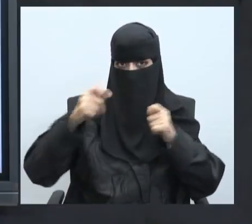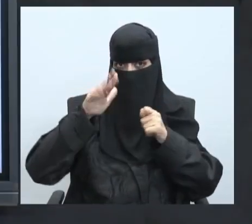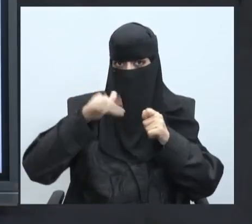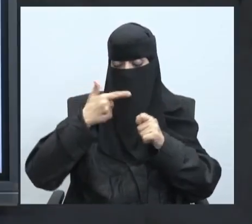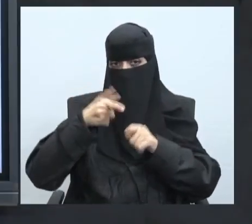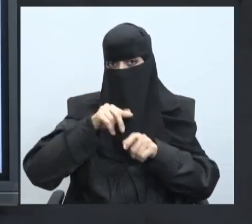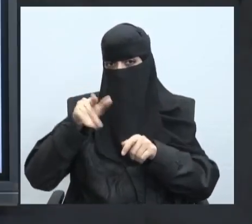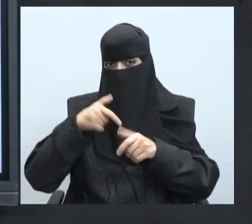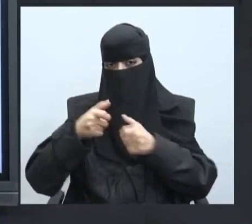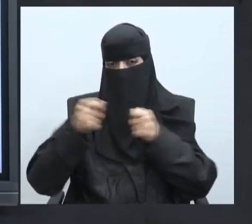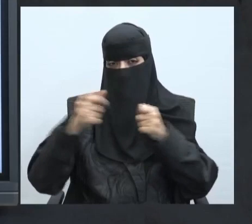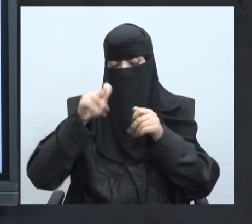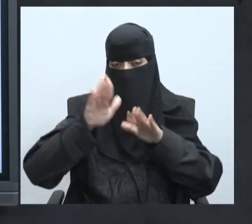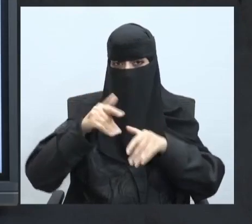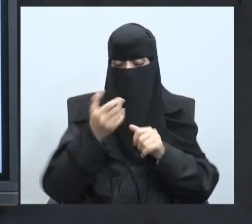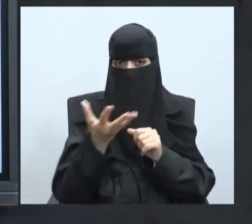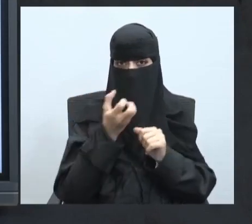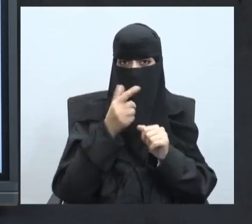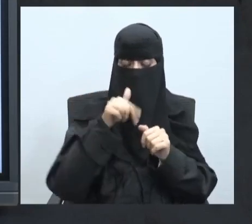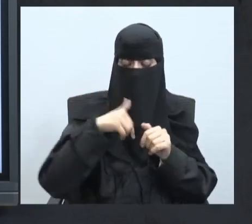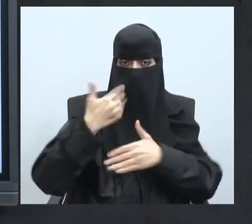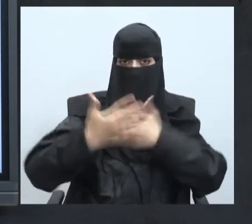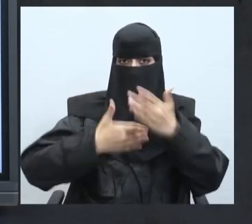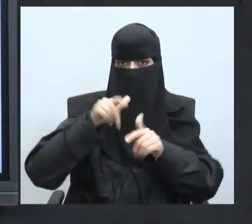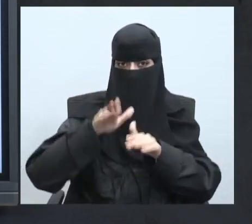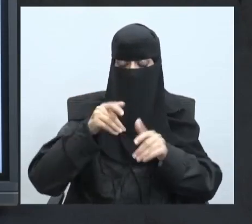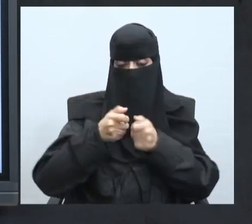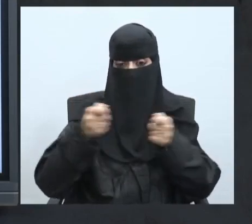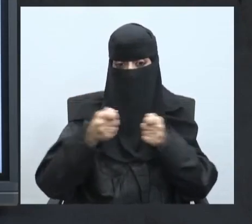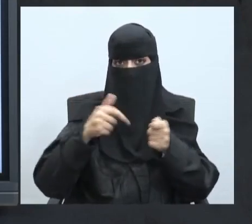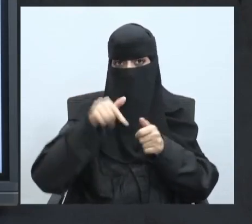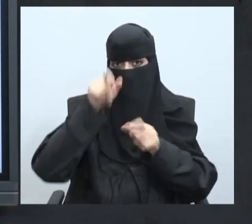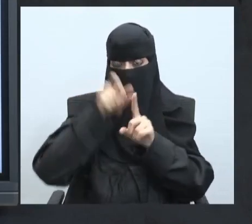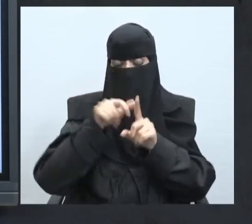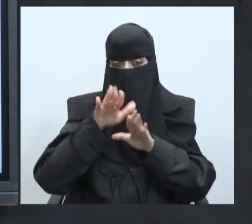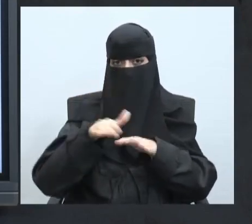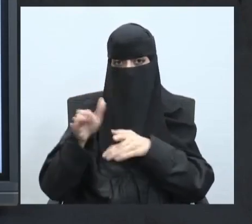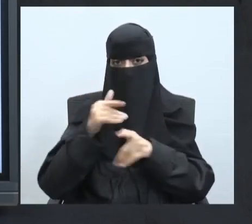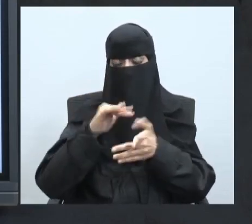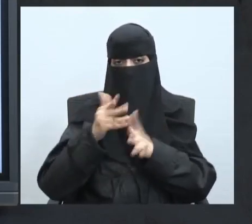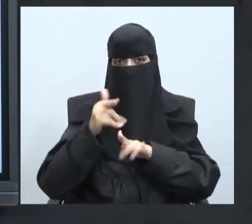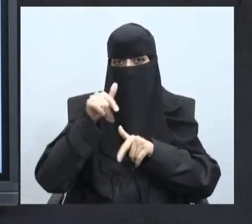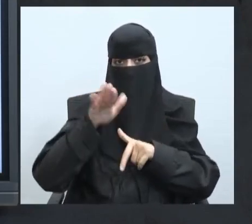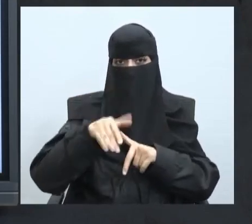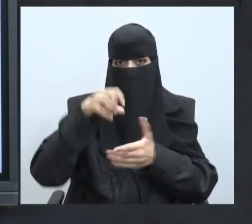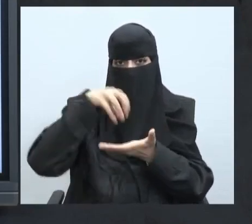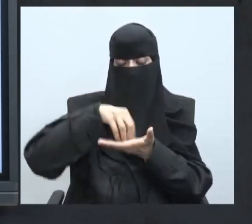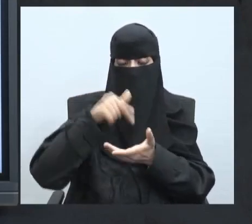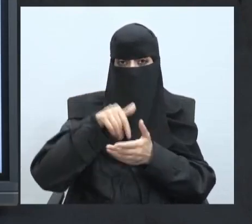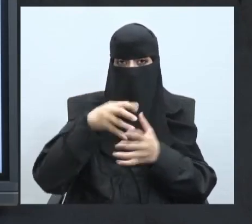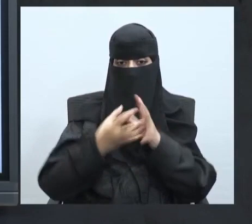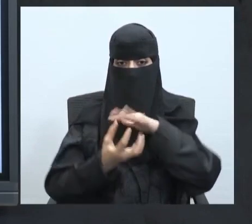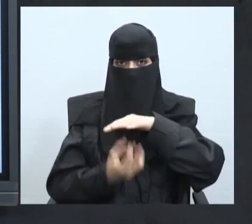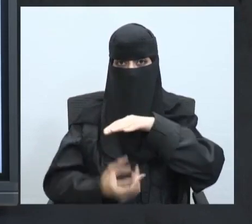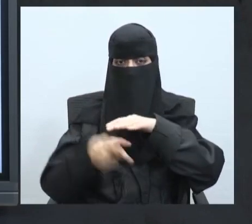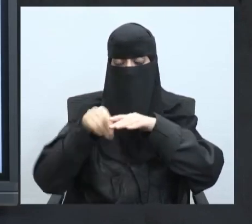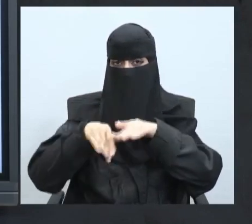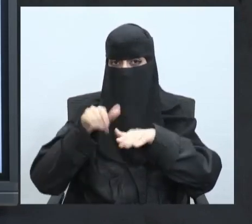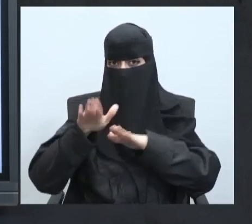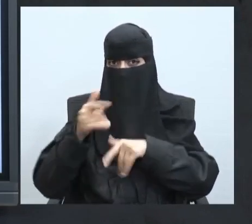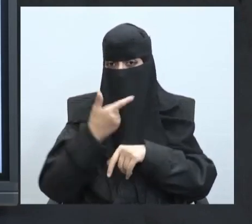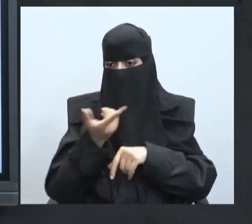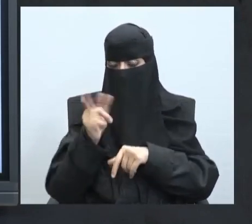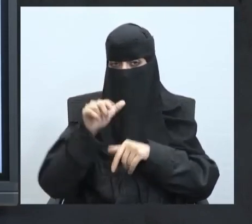الاشياء المرنه التي تكتسب طاقتها من مرونه الجسم نفسه اما بالنسبه لوضع الجاذبيه هي موجوده لاي